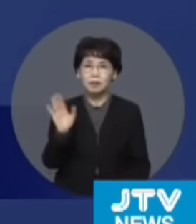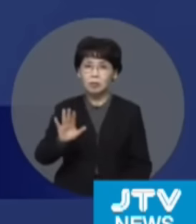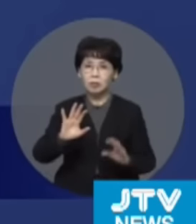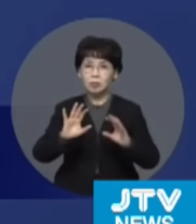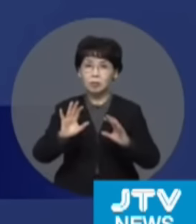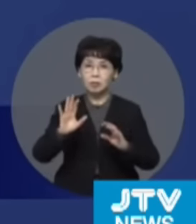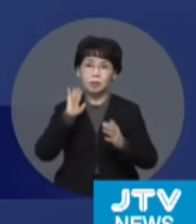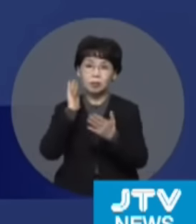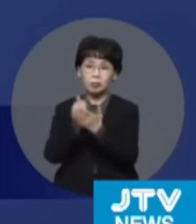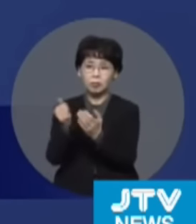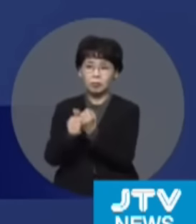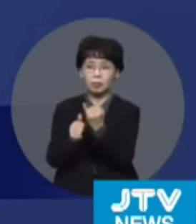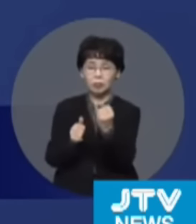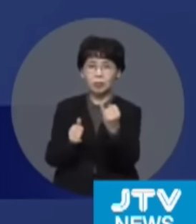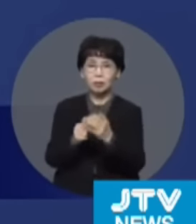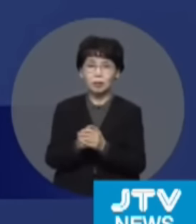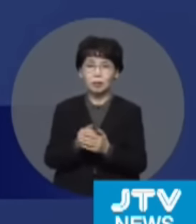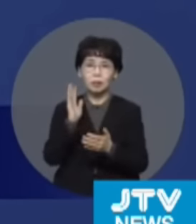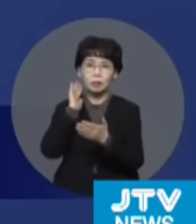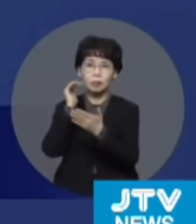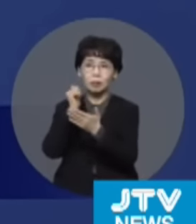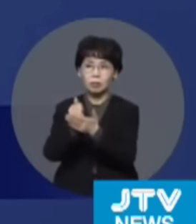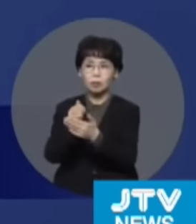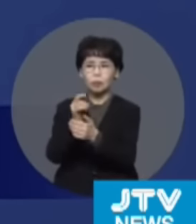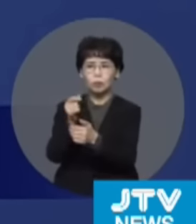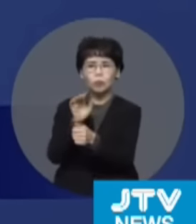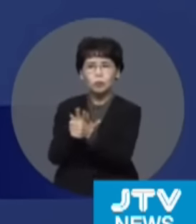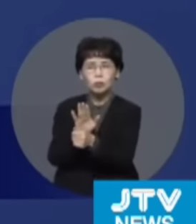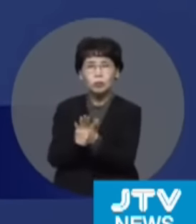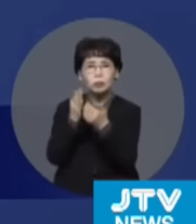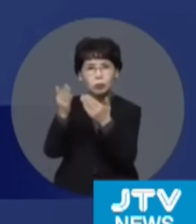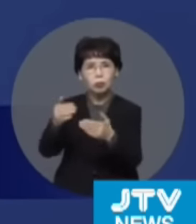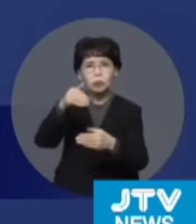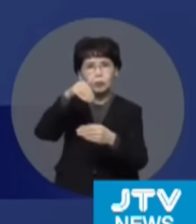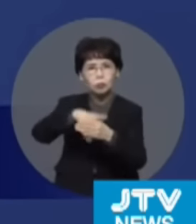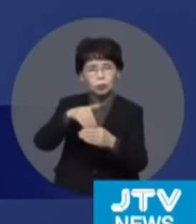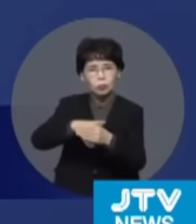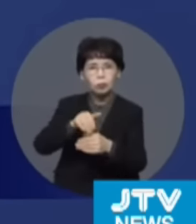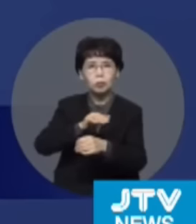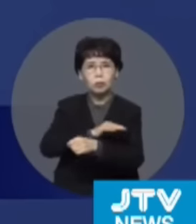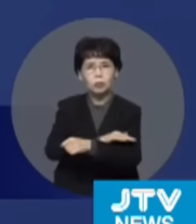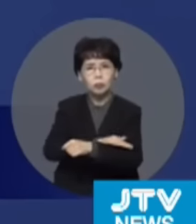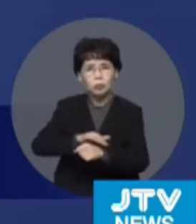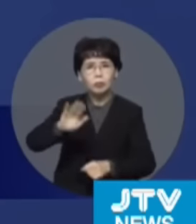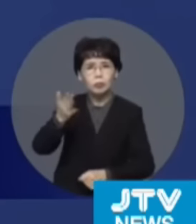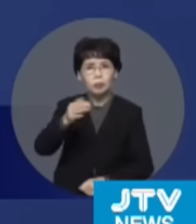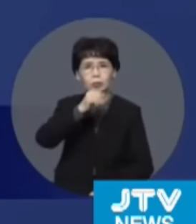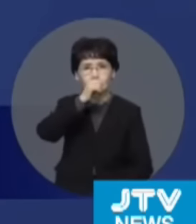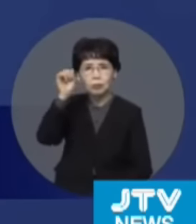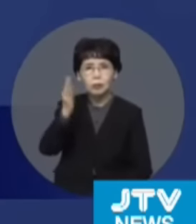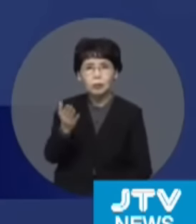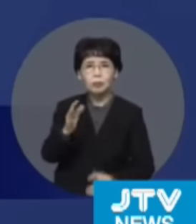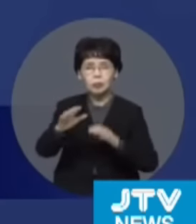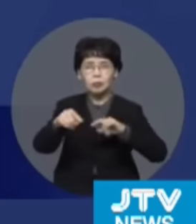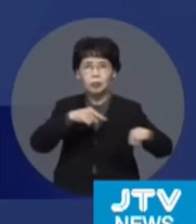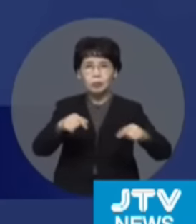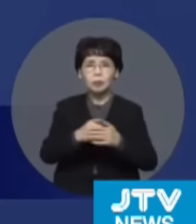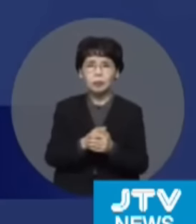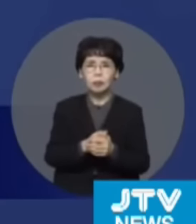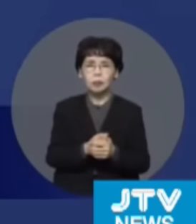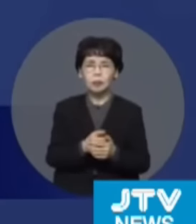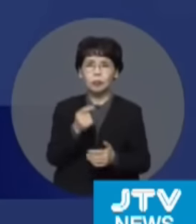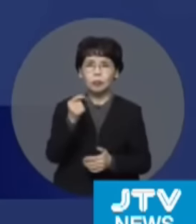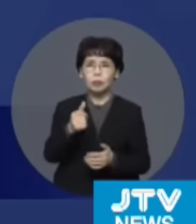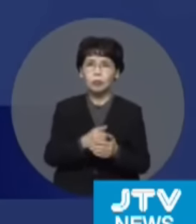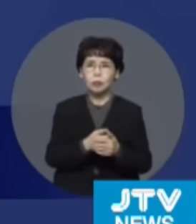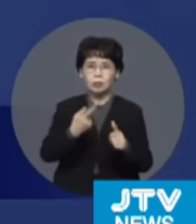국정 대통령 부인이 대통령을 좀 도와서 어쨌든 선거도 좀 잘 치르고 국정도 남들한테